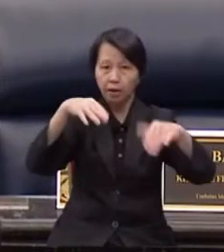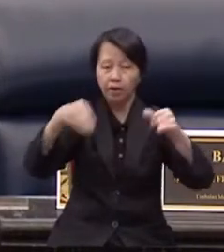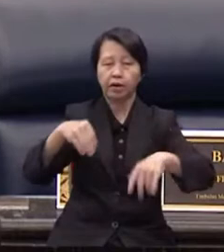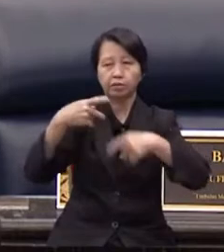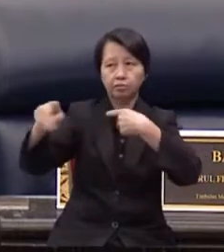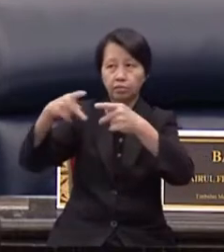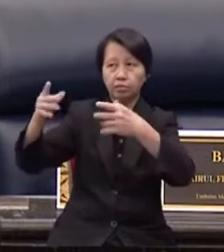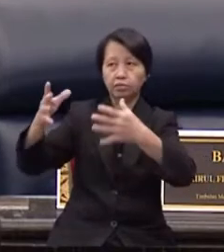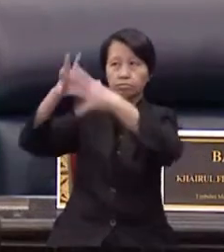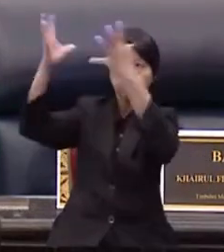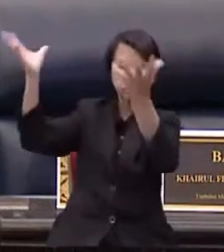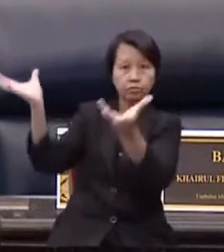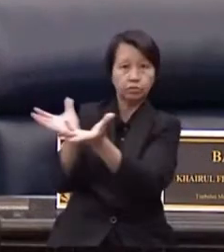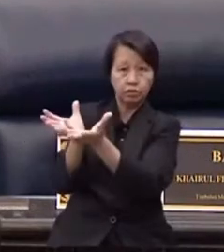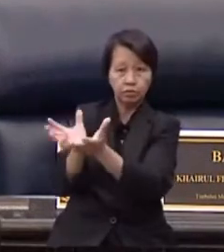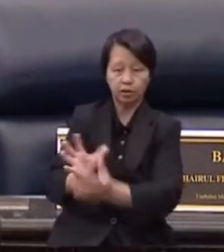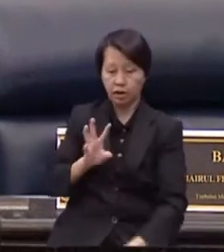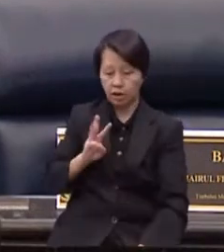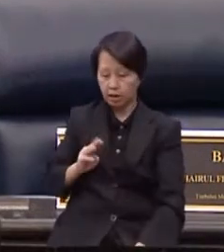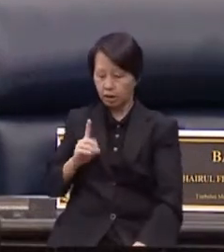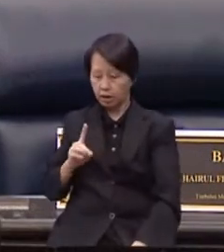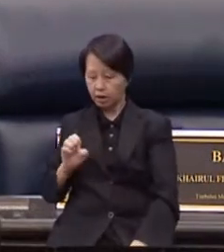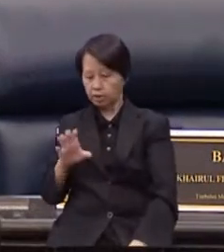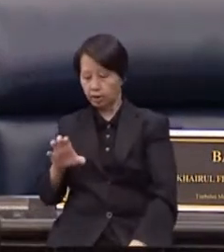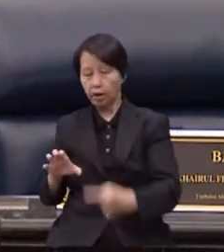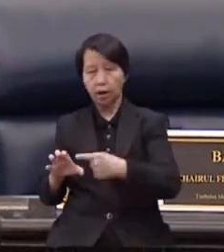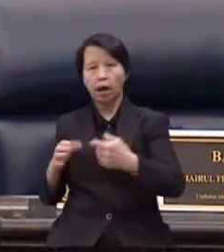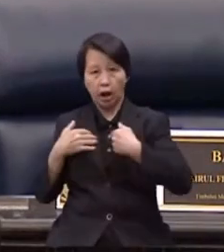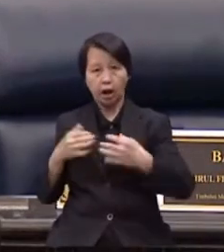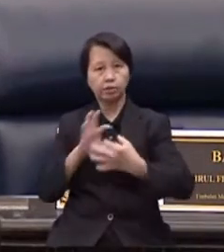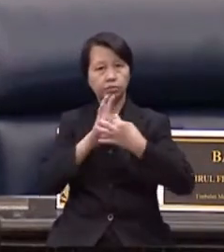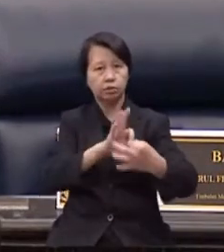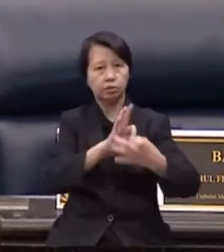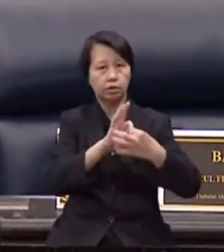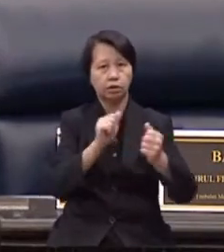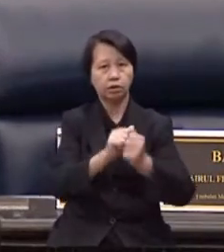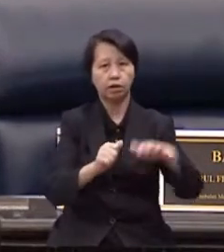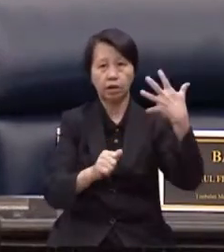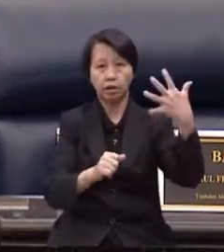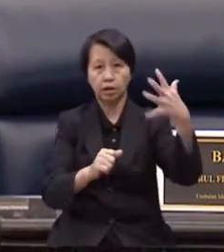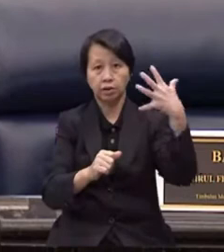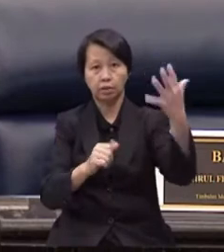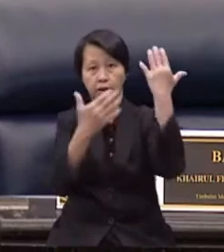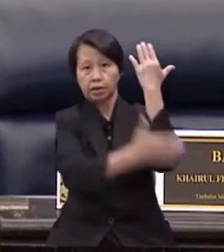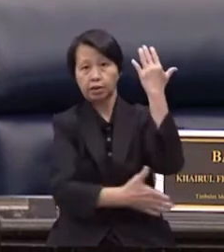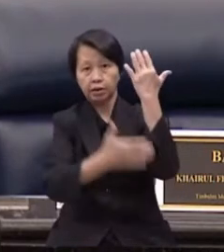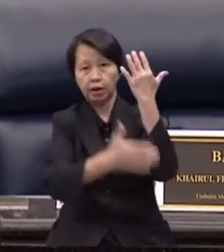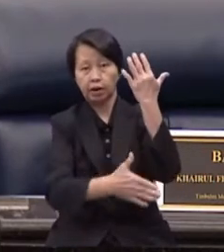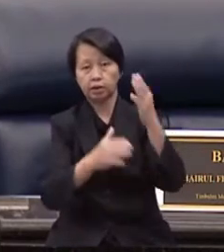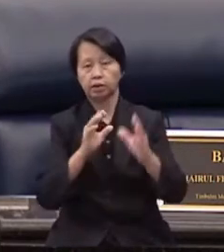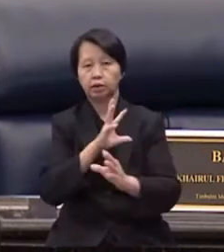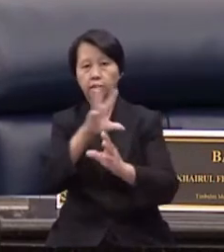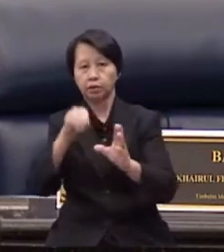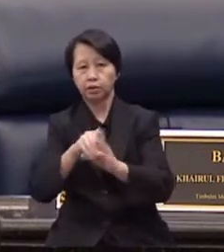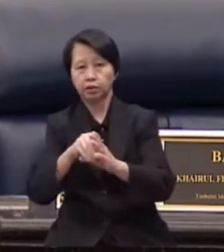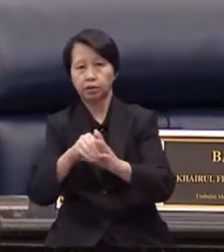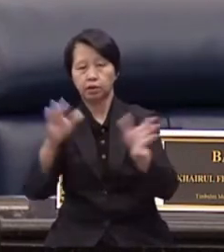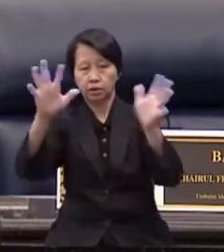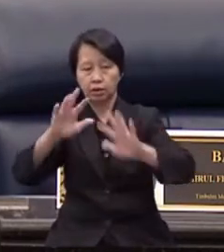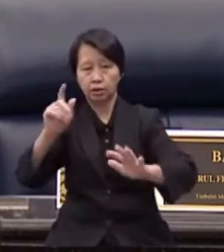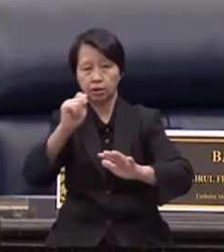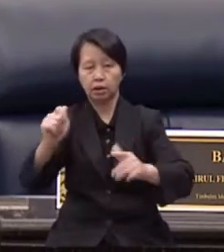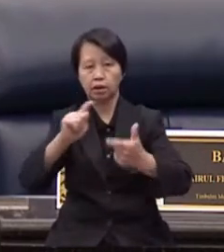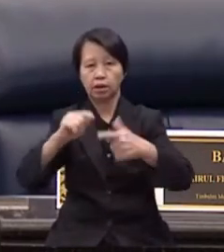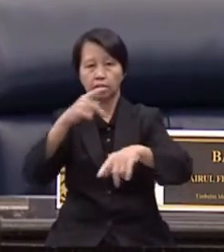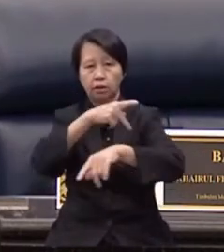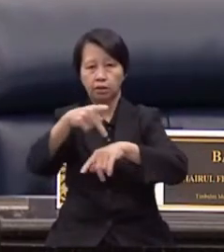maupun Global MT juga mempunyai jaringan kerja sama di 15 buah negara termasuk Asia